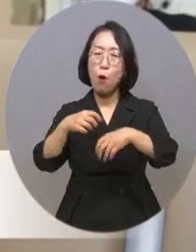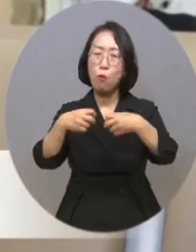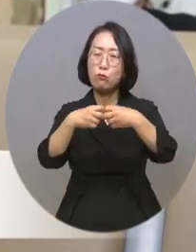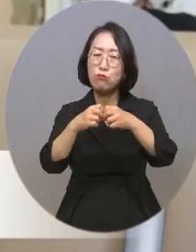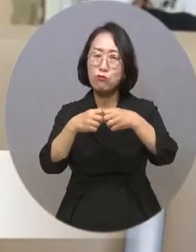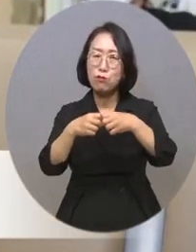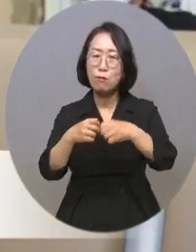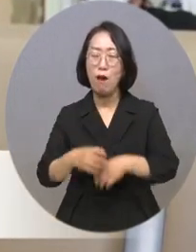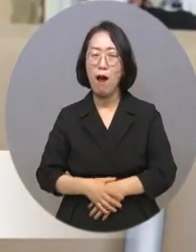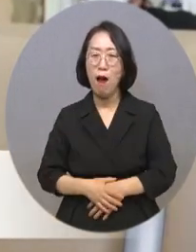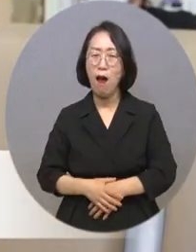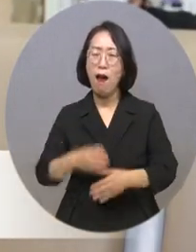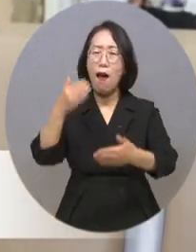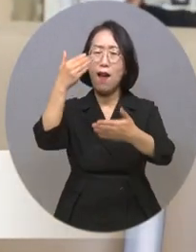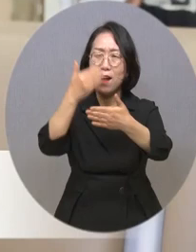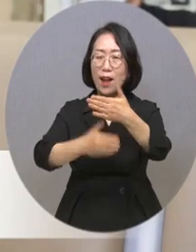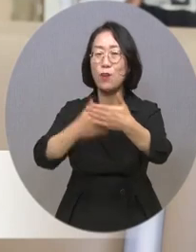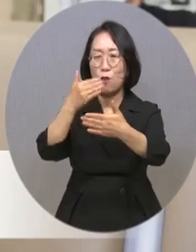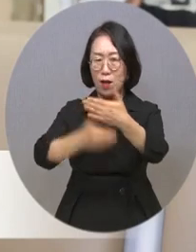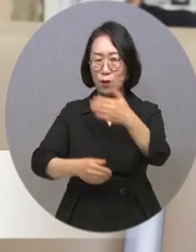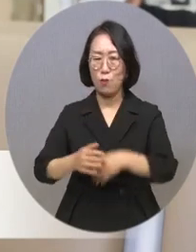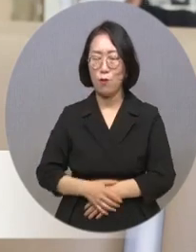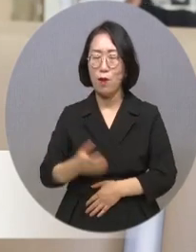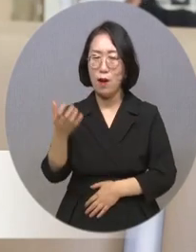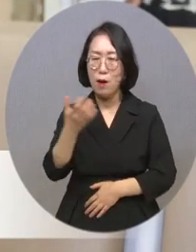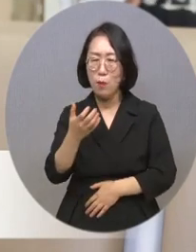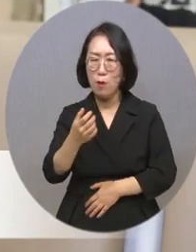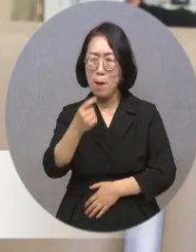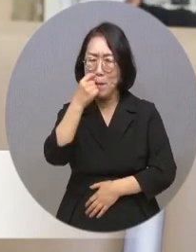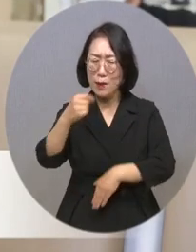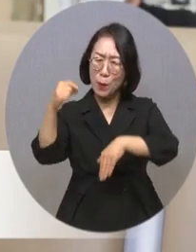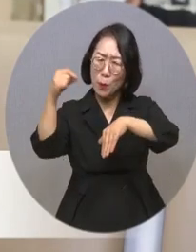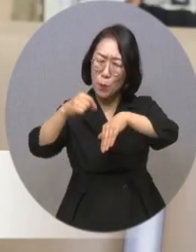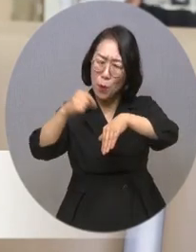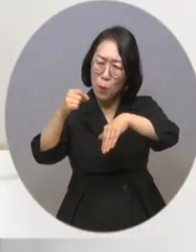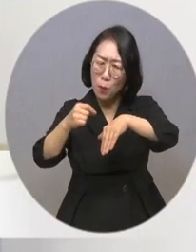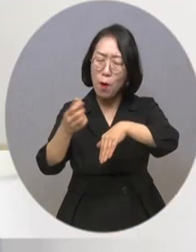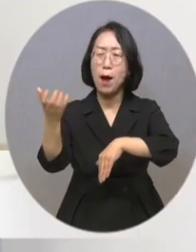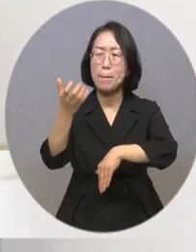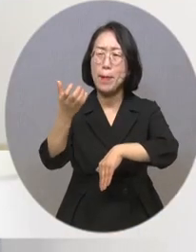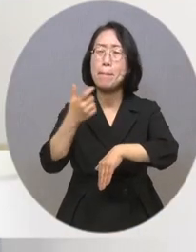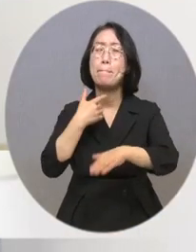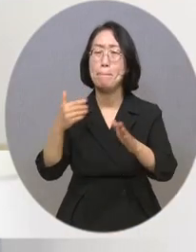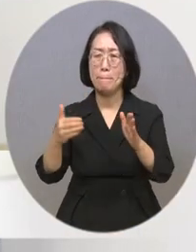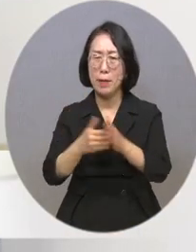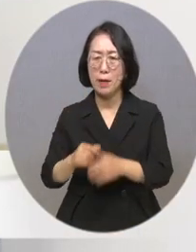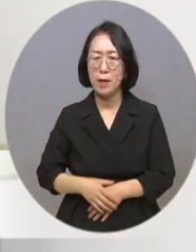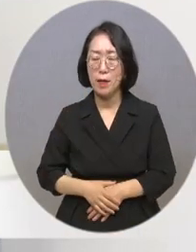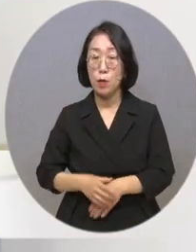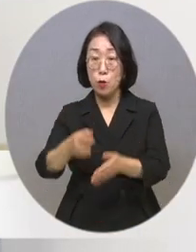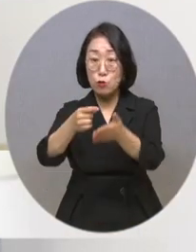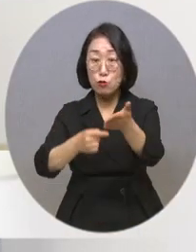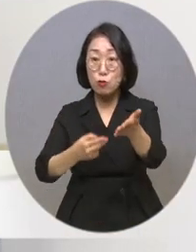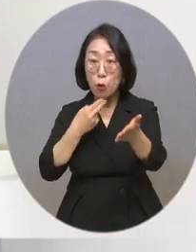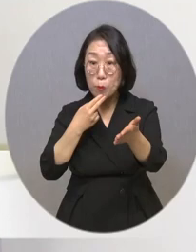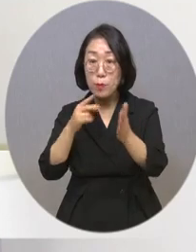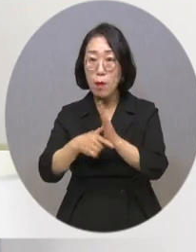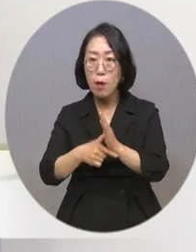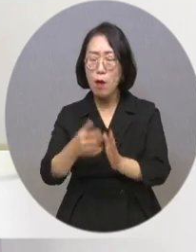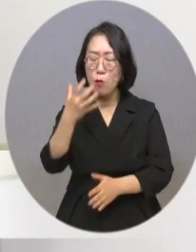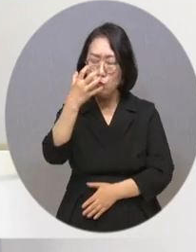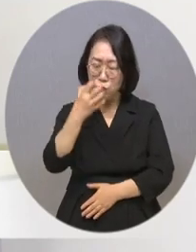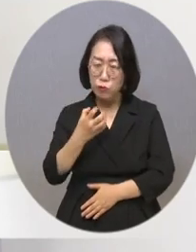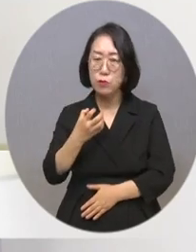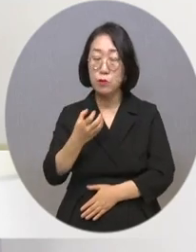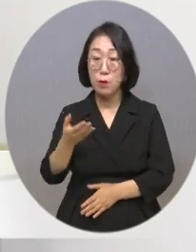이렇게 됐다 그러면 여기 깎아져서 그때는 바늘로 꾹꾹 쑤시는 거지 아팠었는데 그때는 좀 안 했을 때는 우울증까지 올라 그랬는데